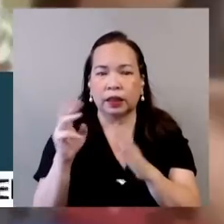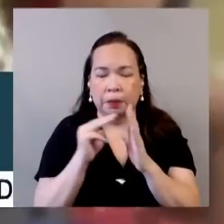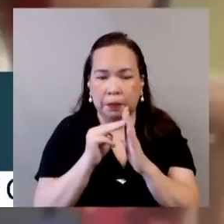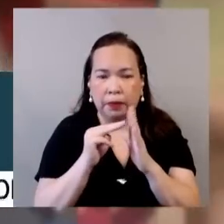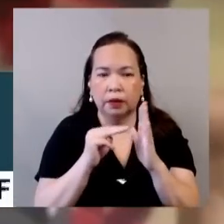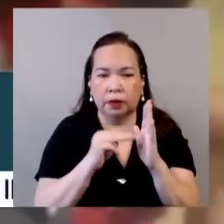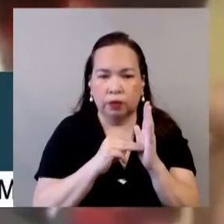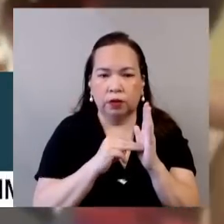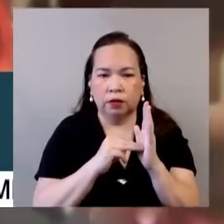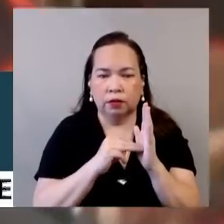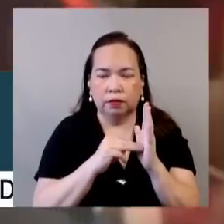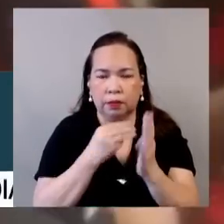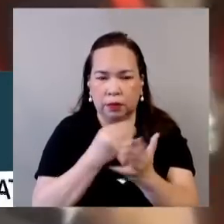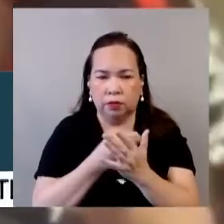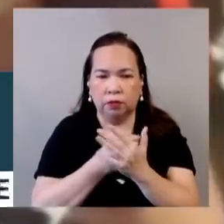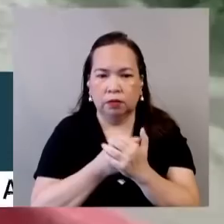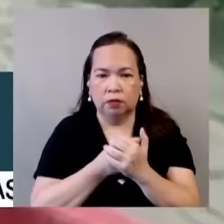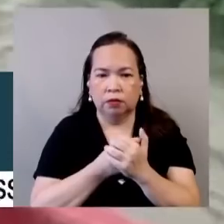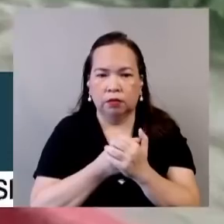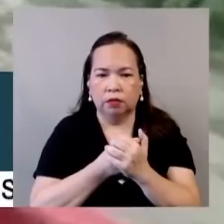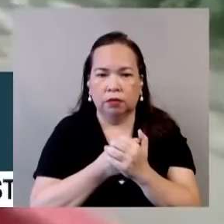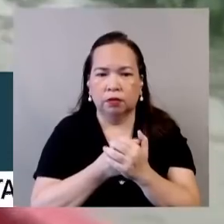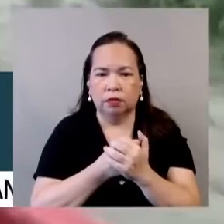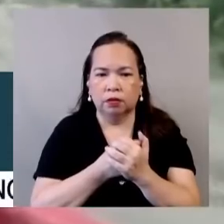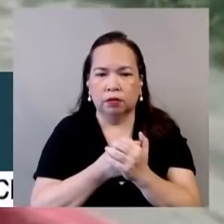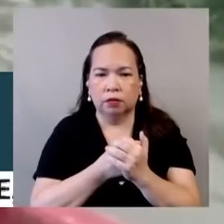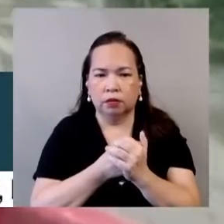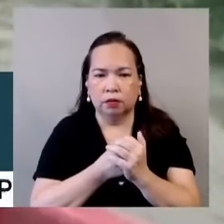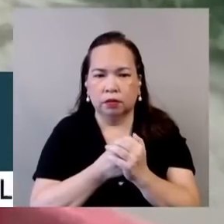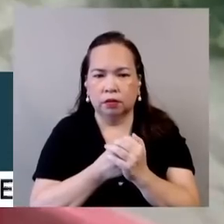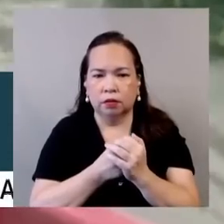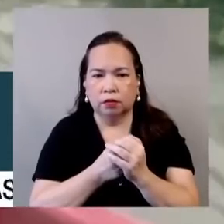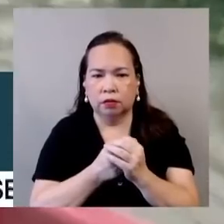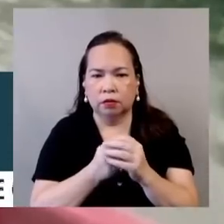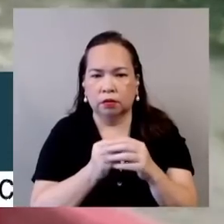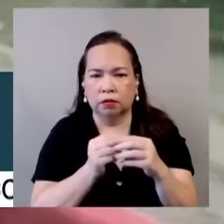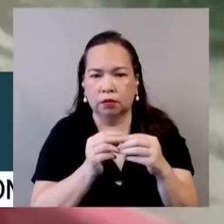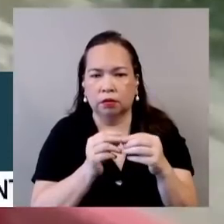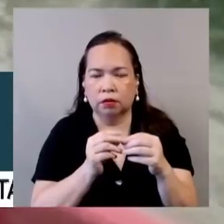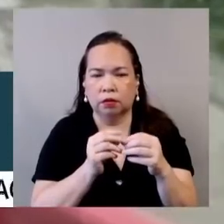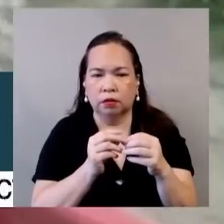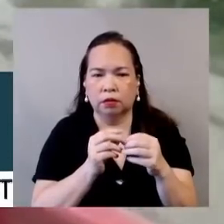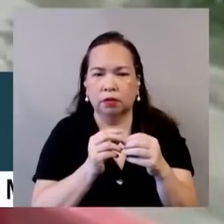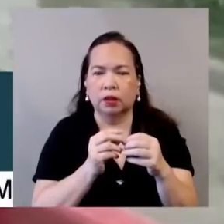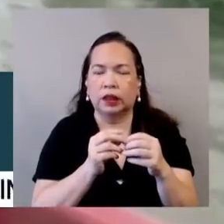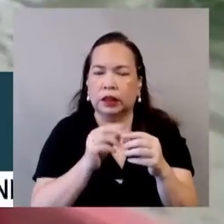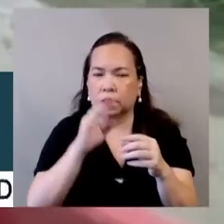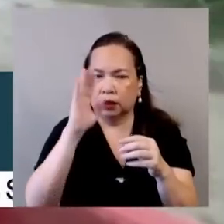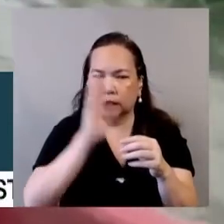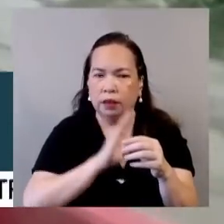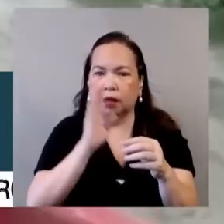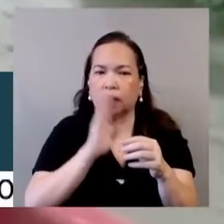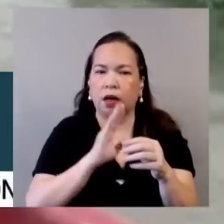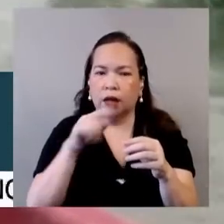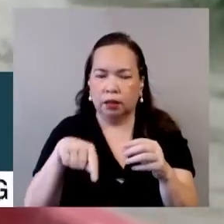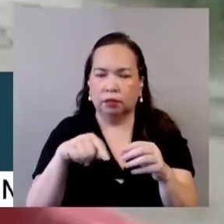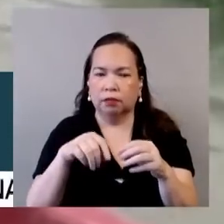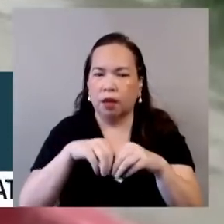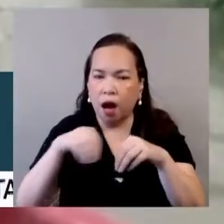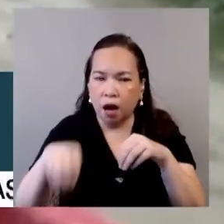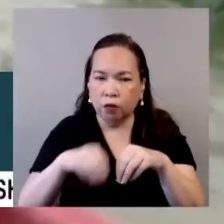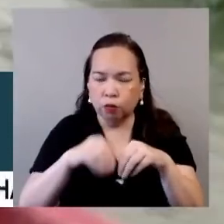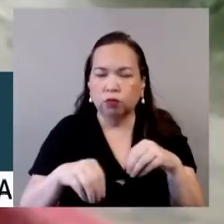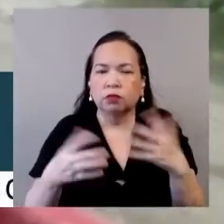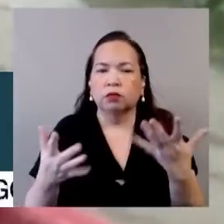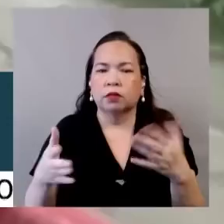93 million ang ating pong ang damages po sa ating agriculture and fisheries.